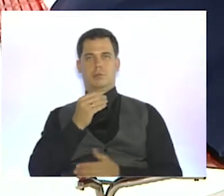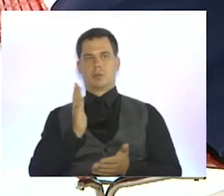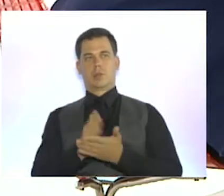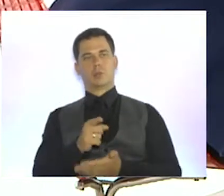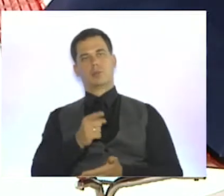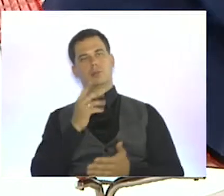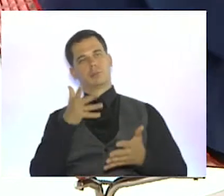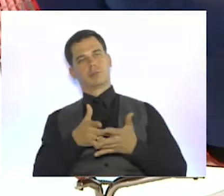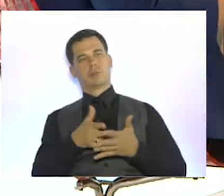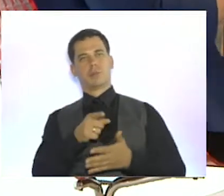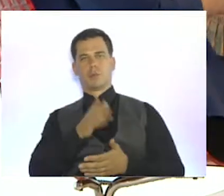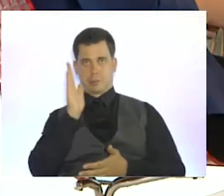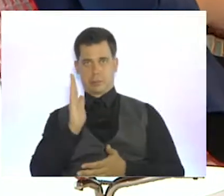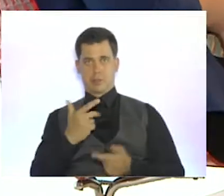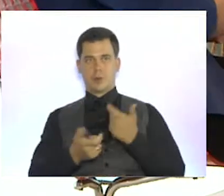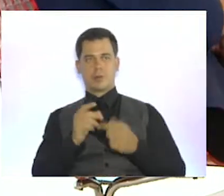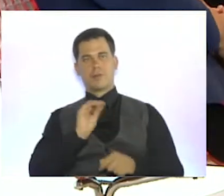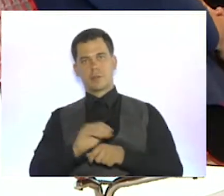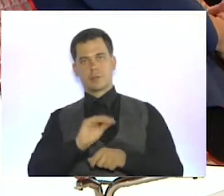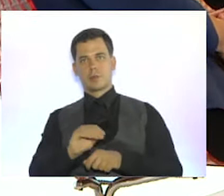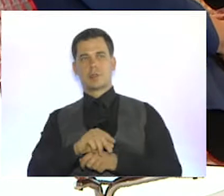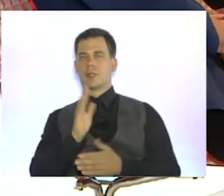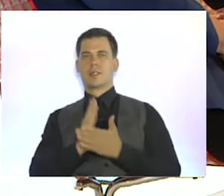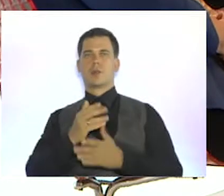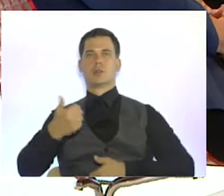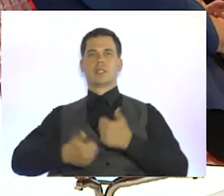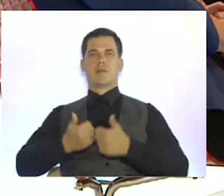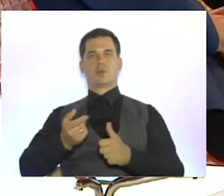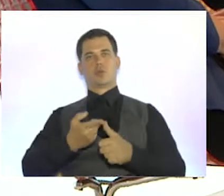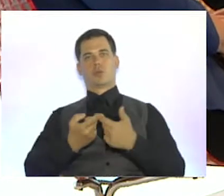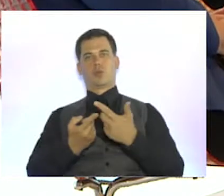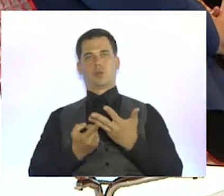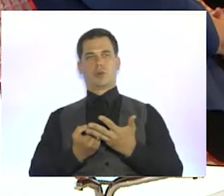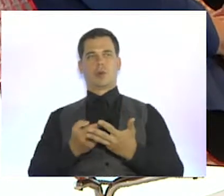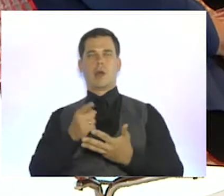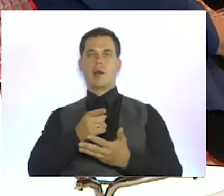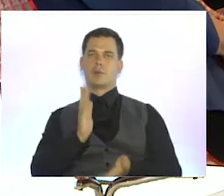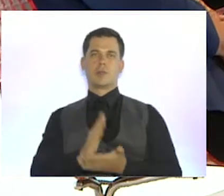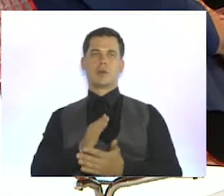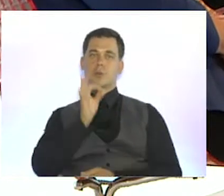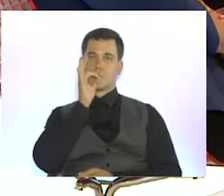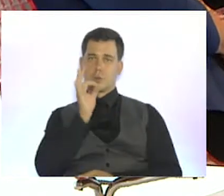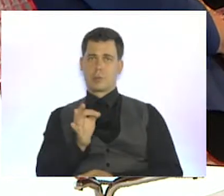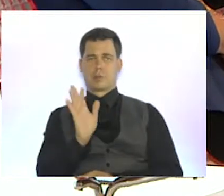jakby przekonywać ludzi, żeby kształcili się w pewnych zawodach i odwodzić ich od dobrej